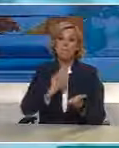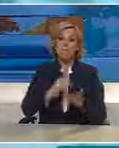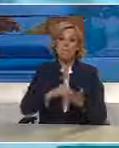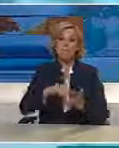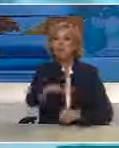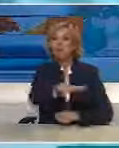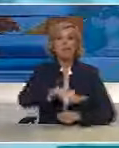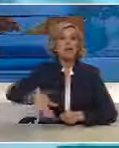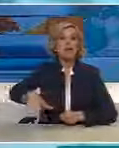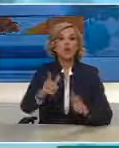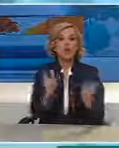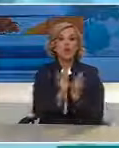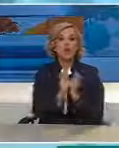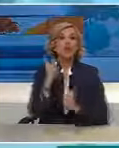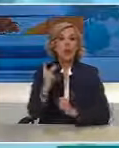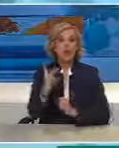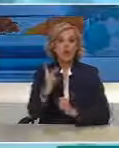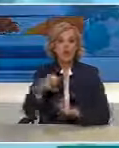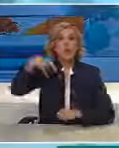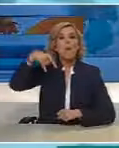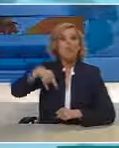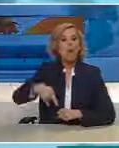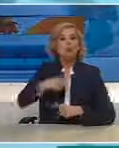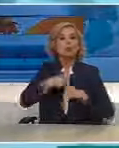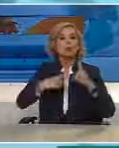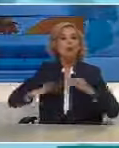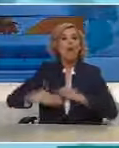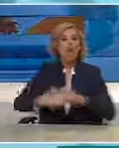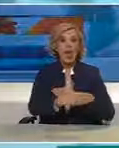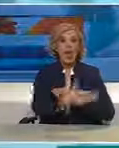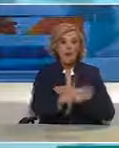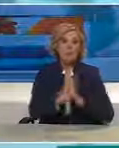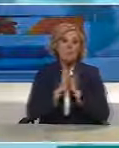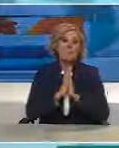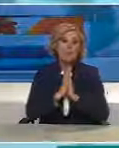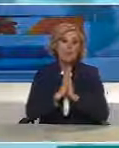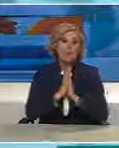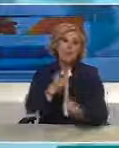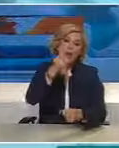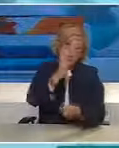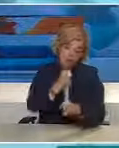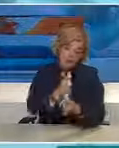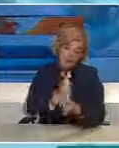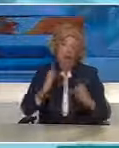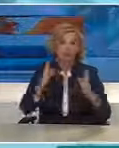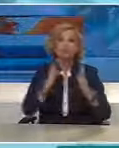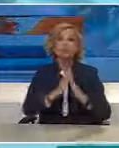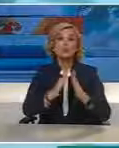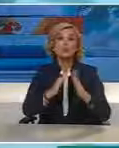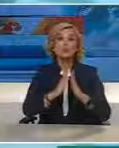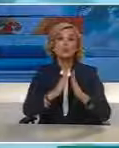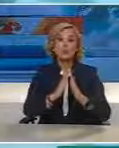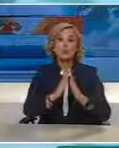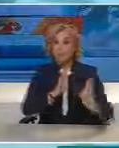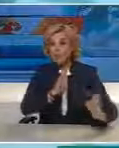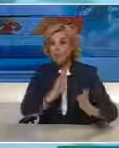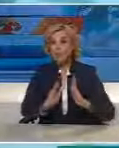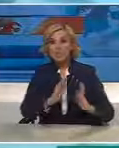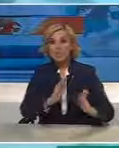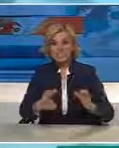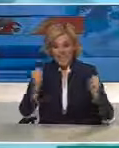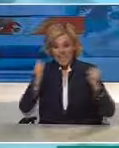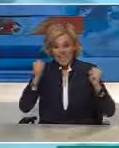περιοχής να παραμείνουν στο σπίτι. Είναι πολύ σημαντικό αυτό για να μπορέσουμε να διαφυλάξουμε την υγεία των